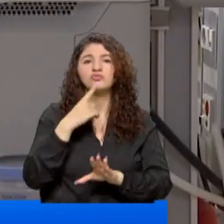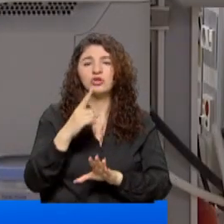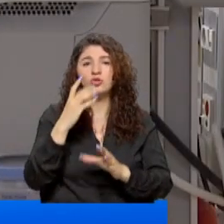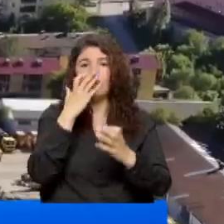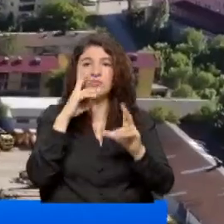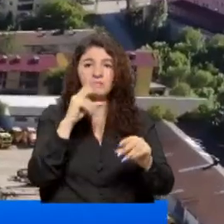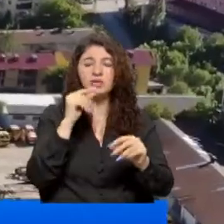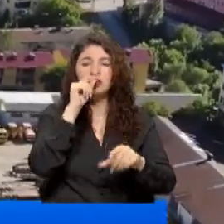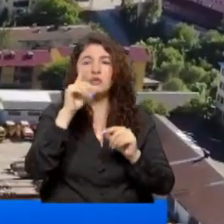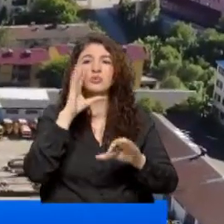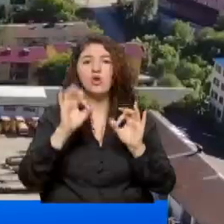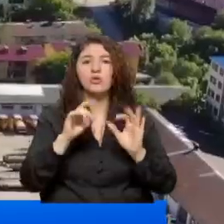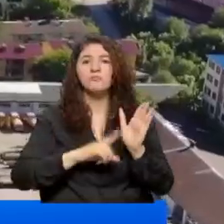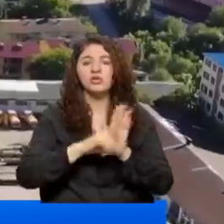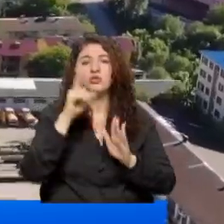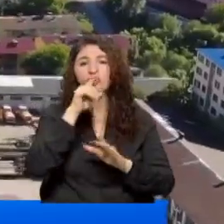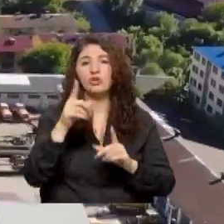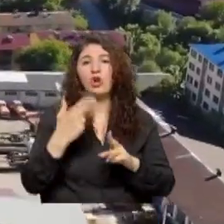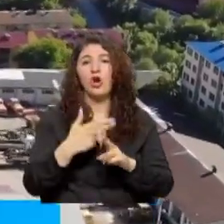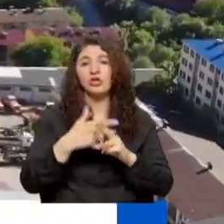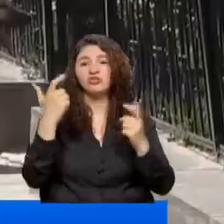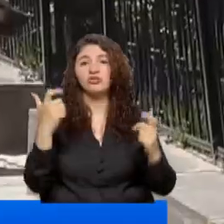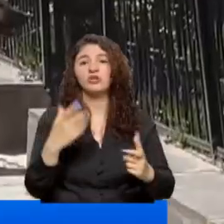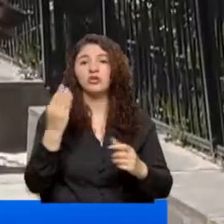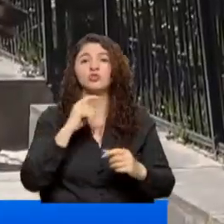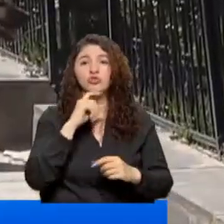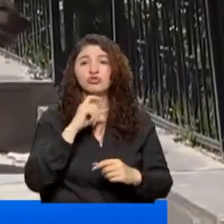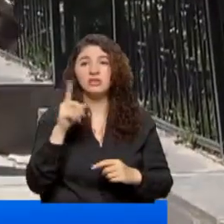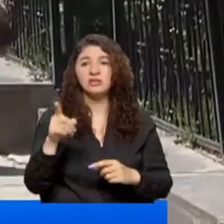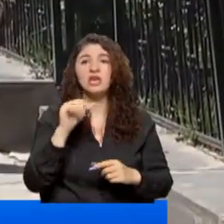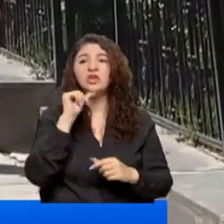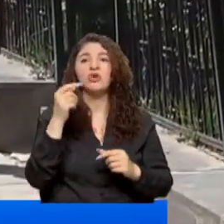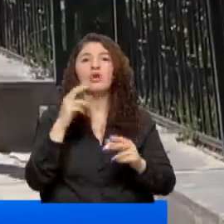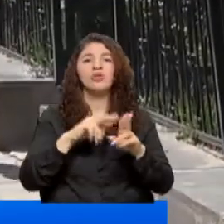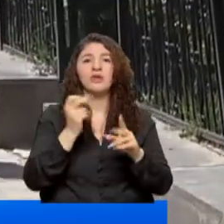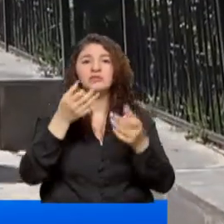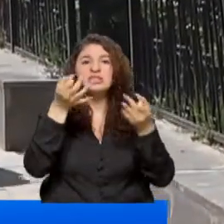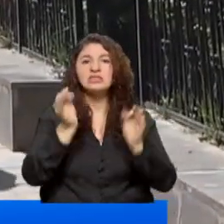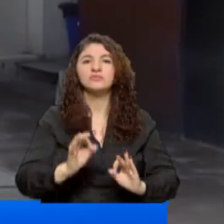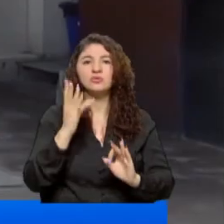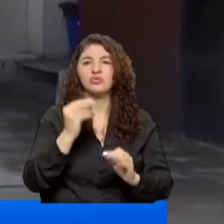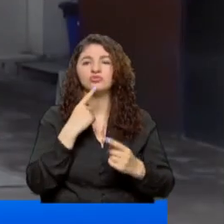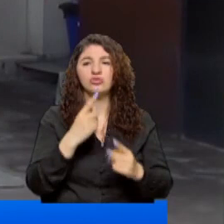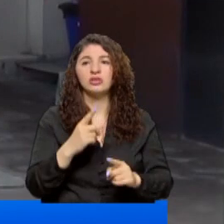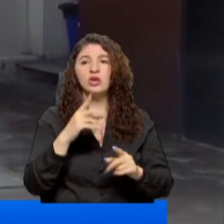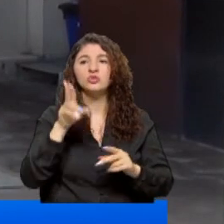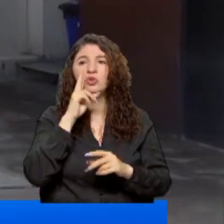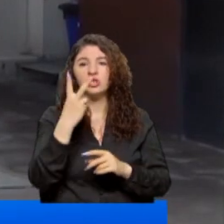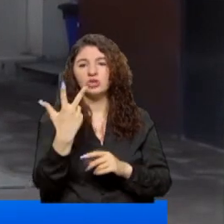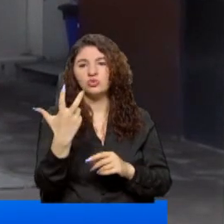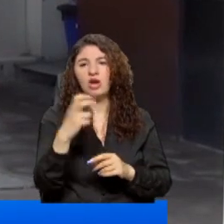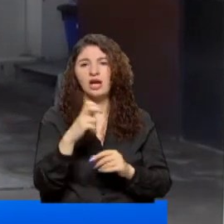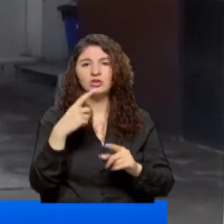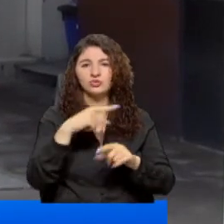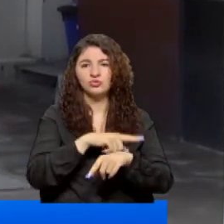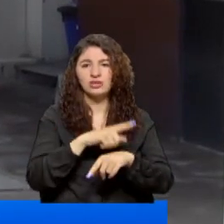açıklandı salgın kontrolündeki başarısından dolayı örnek şehirlerden olan Tunceli'de ise hiç coronavirüs makası kalmadı açıklandı son iki üç aylık